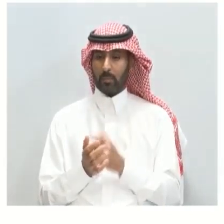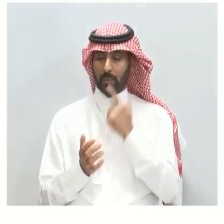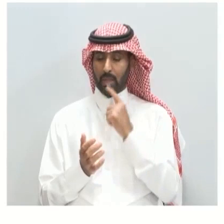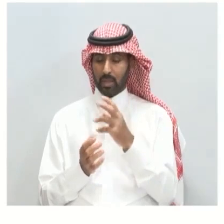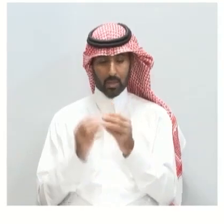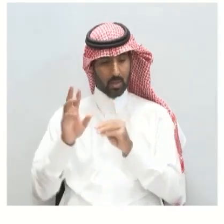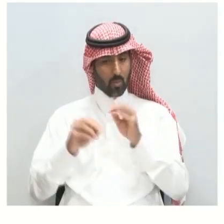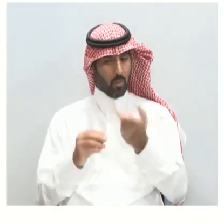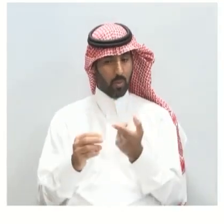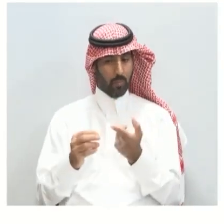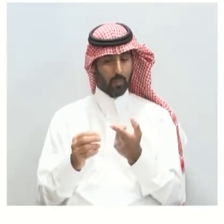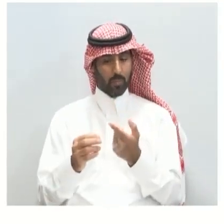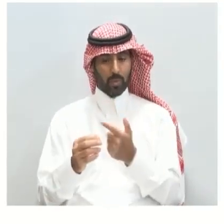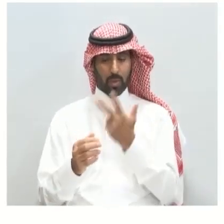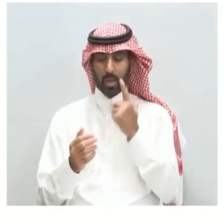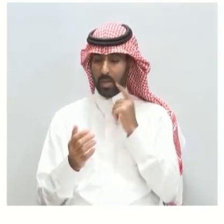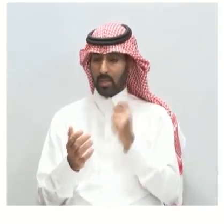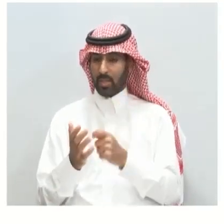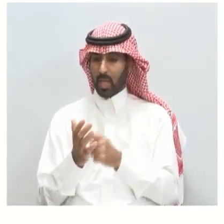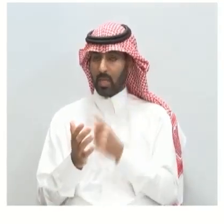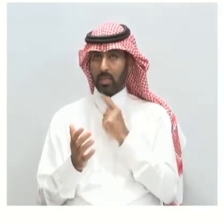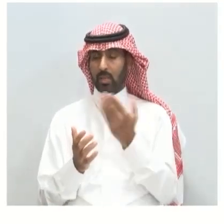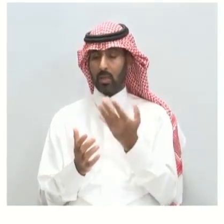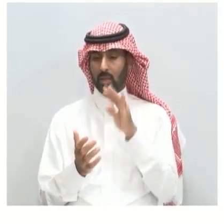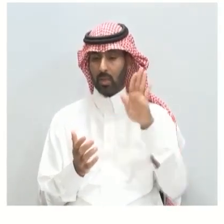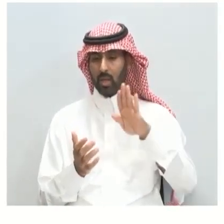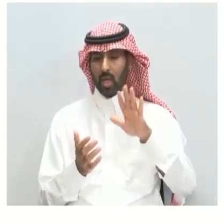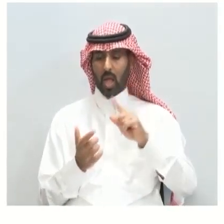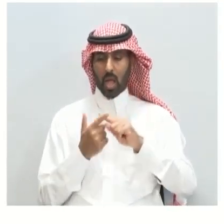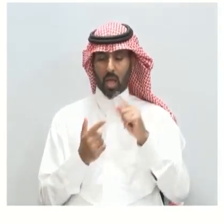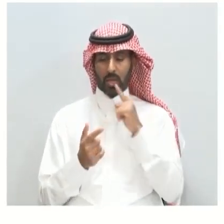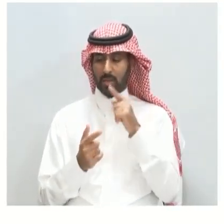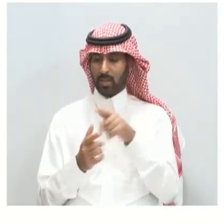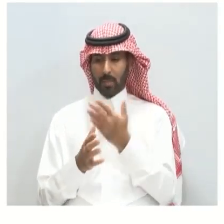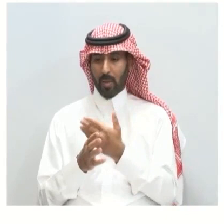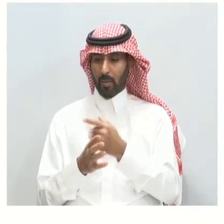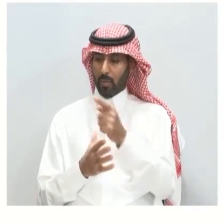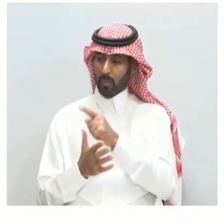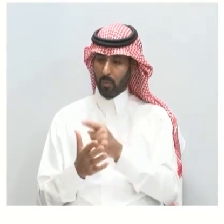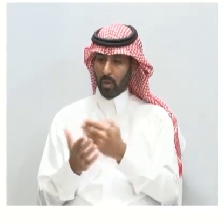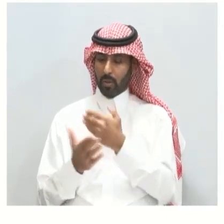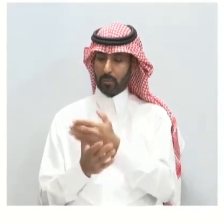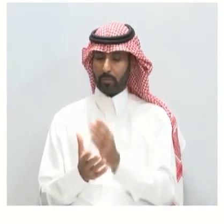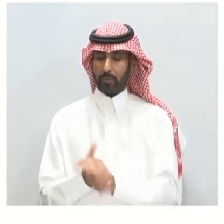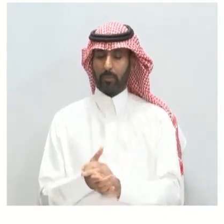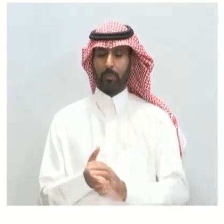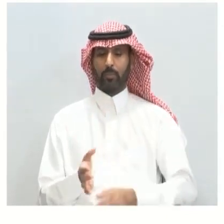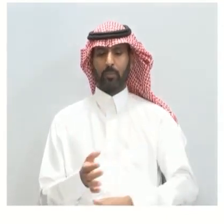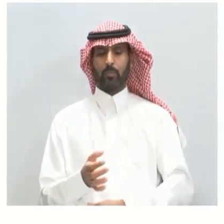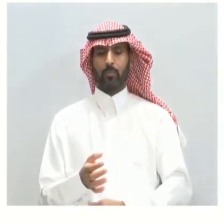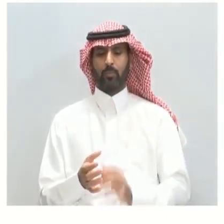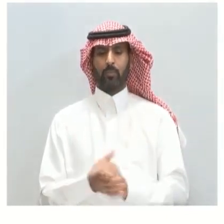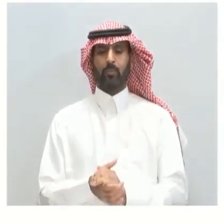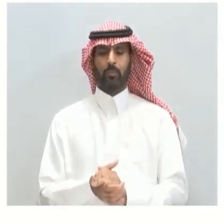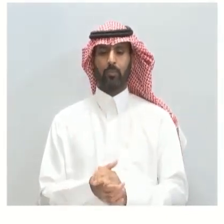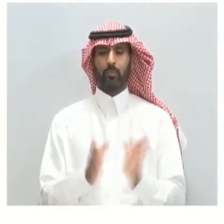الاستمداد ثامنا حكم الشارع تاسعا مسائل هذه هي ختامها مسال بعض بالبعض اكتفى ومن